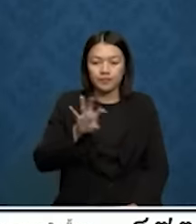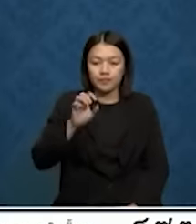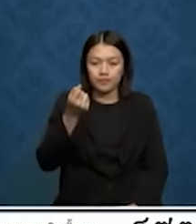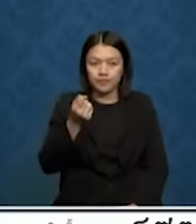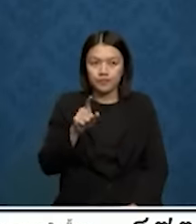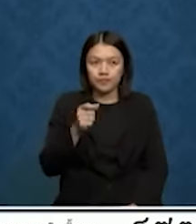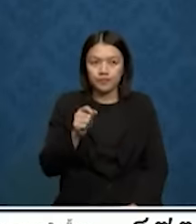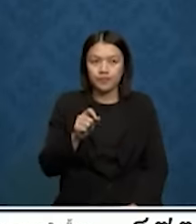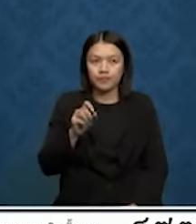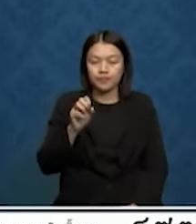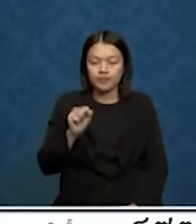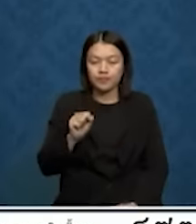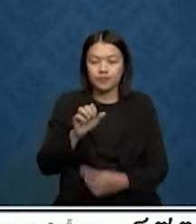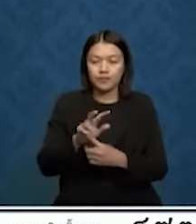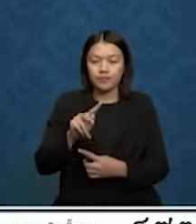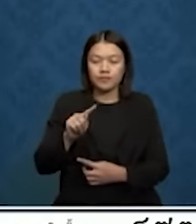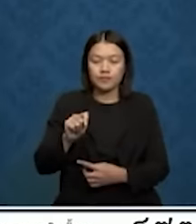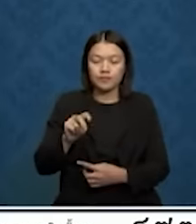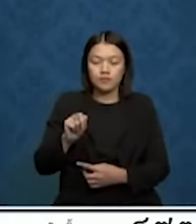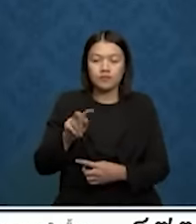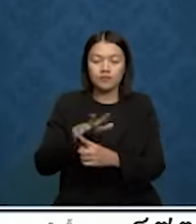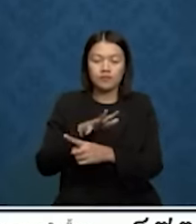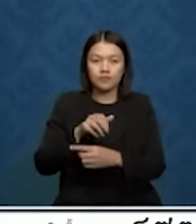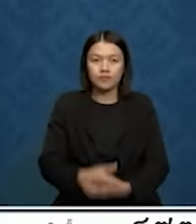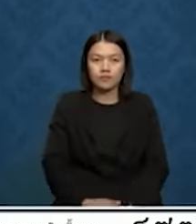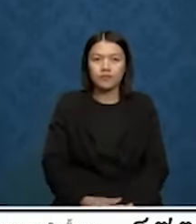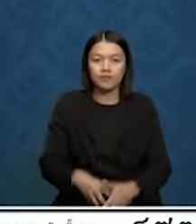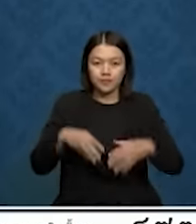411นายสันแซ่ตั้ง เห็นชอบครับ